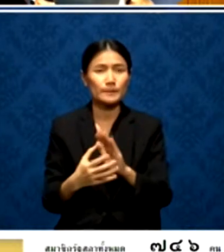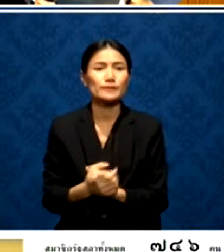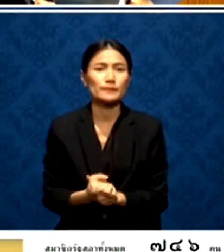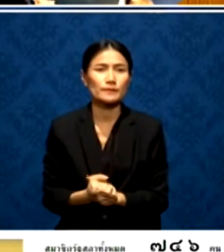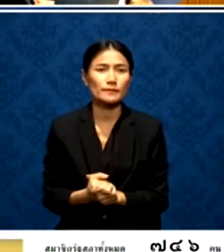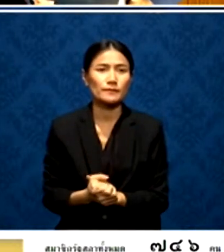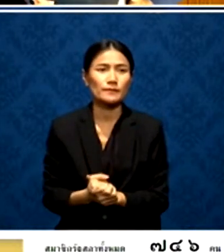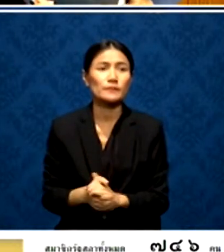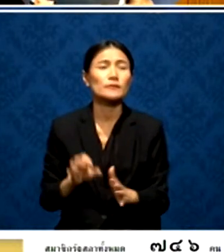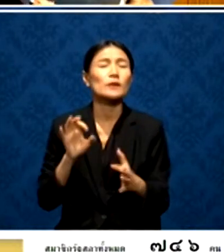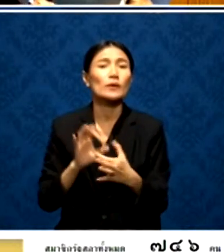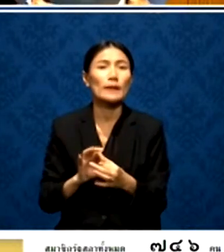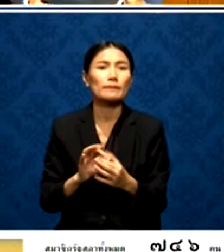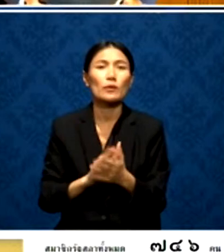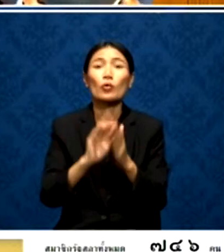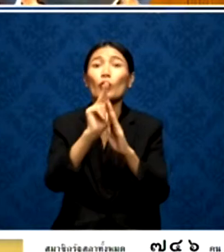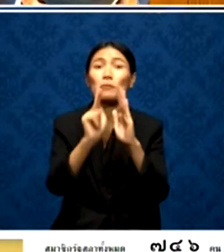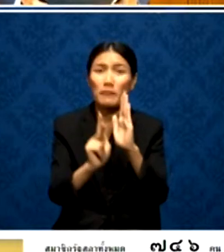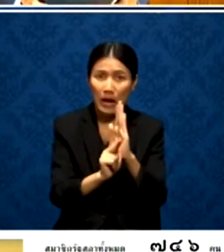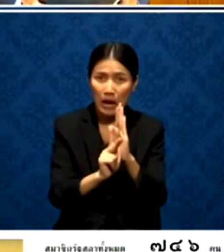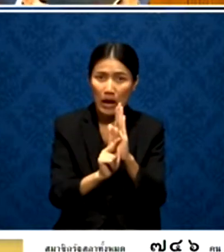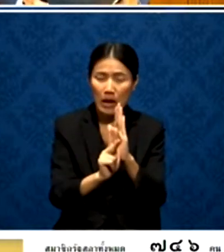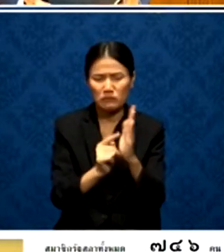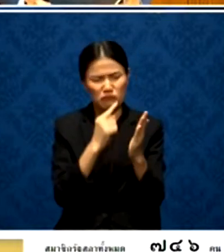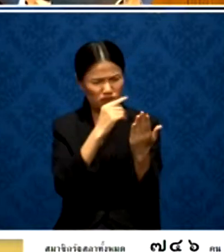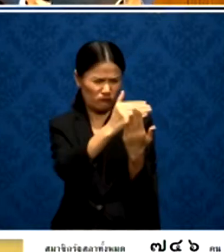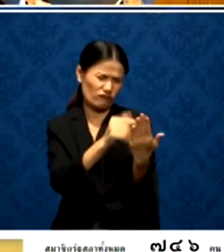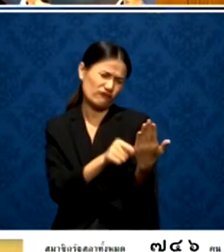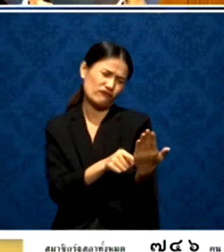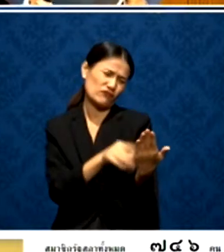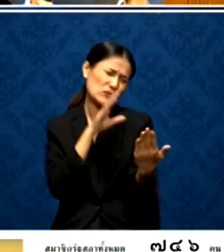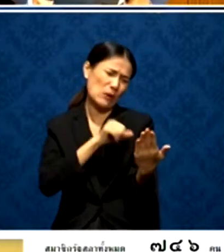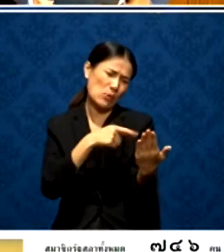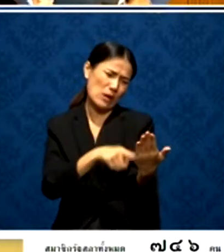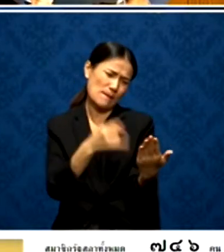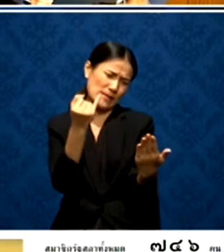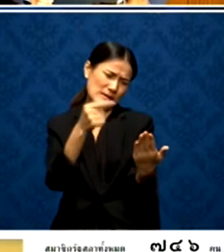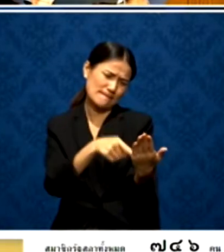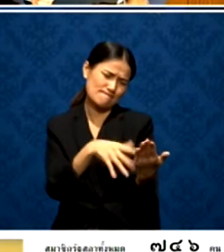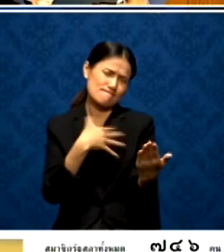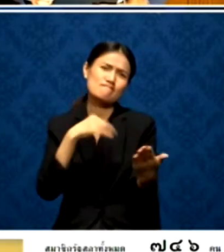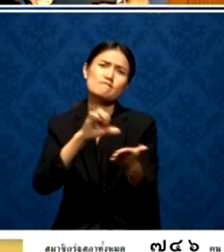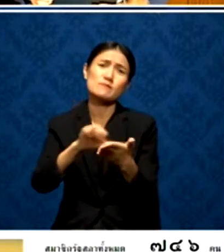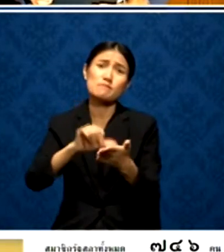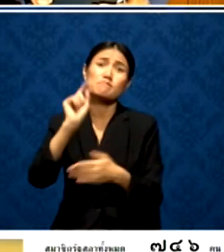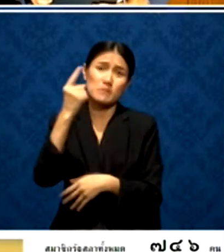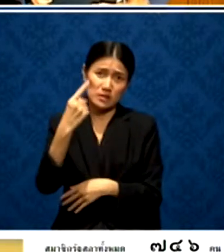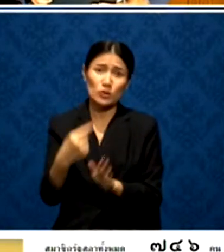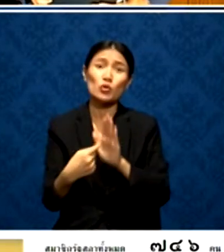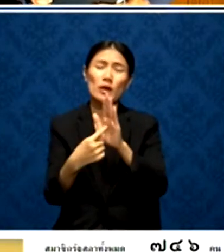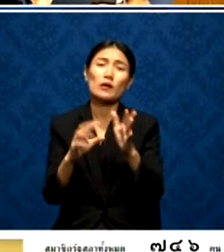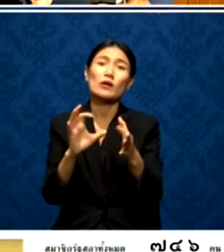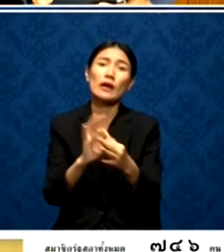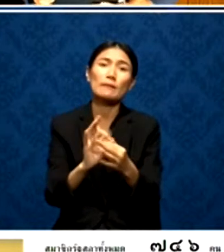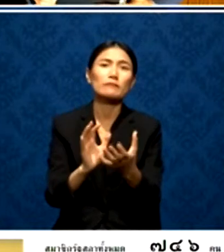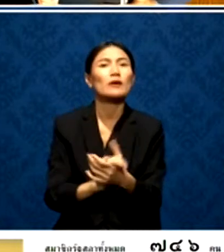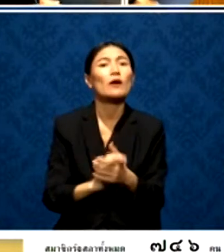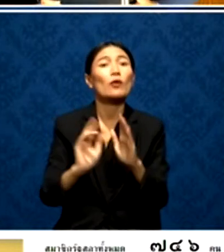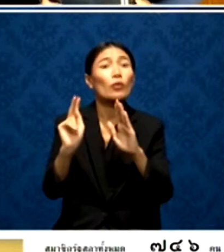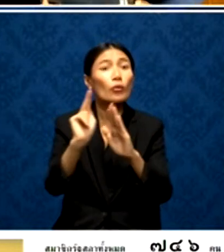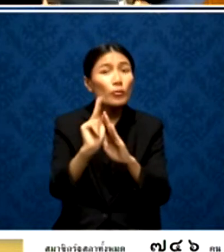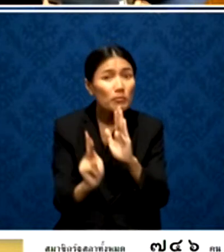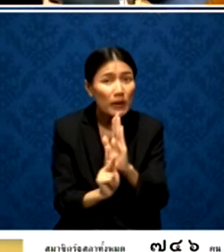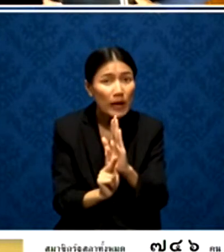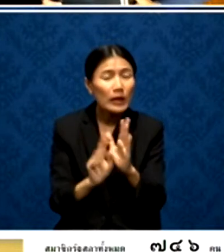การยกเลิกและปรับปรุงกฎหมายที่ไม่จำเป็นเช่นการปลดล็อกกฎระเบียบที่เกี่ยวข้องกับสุราพื้นบ้าน